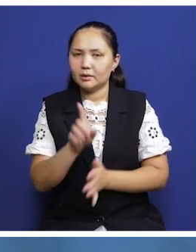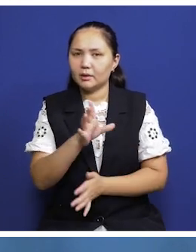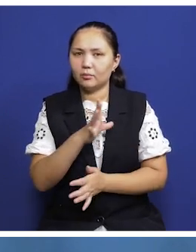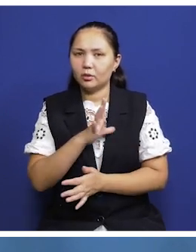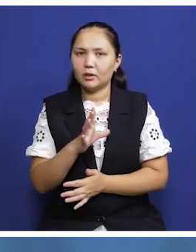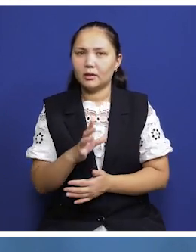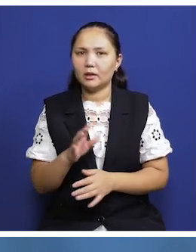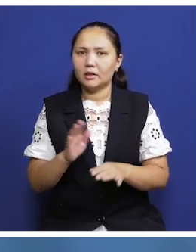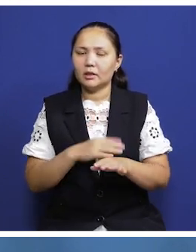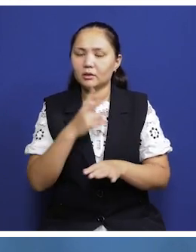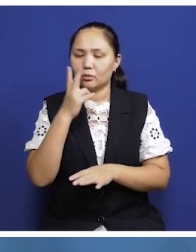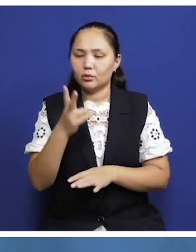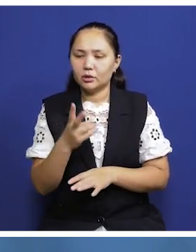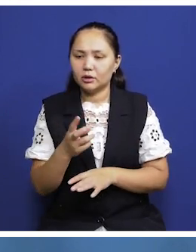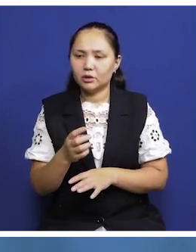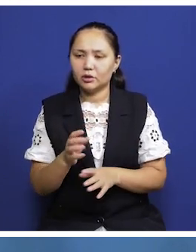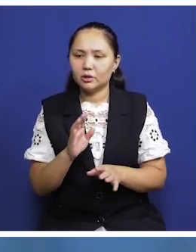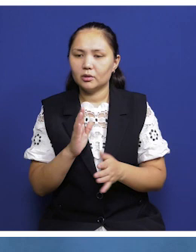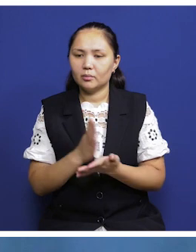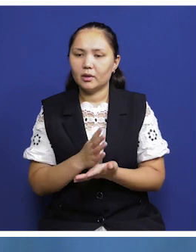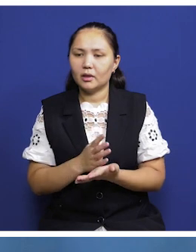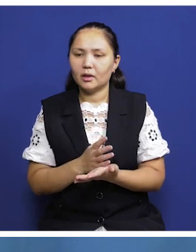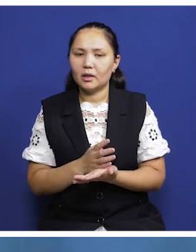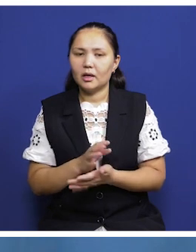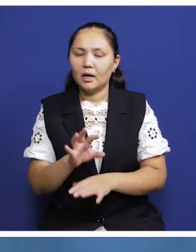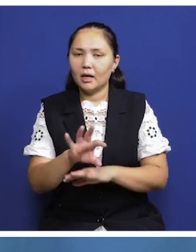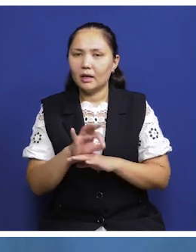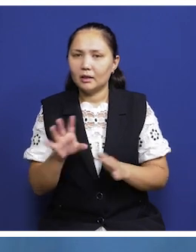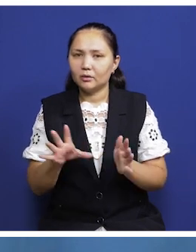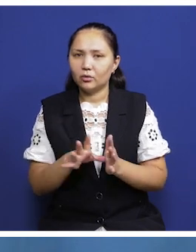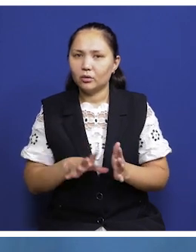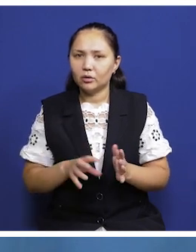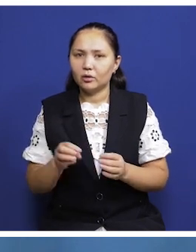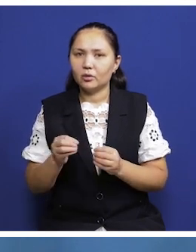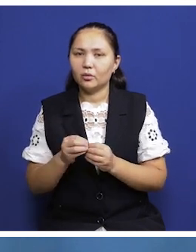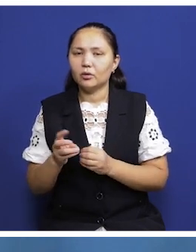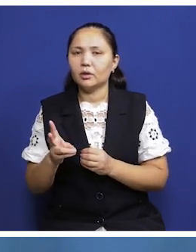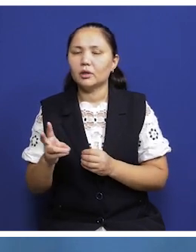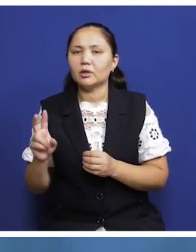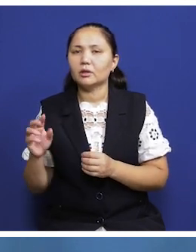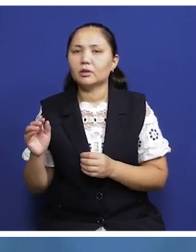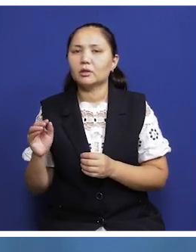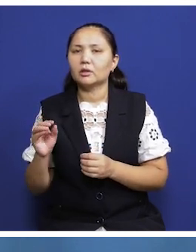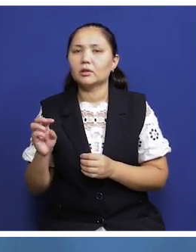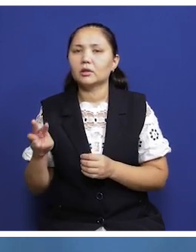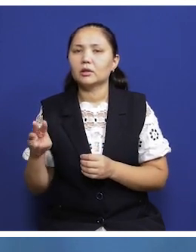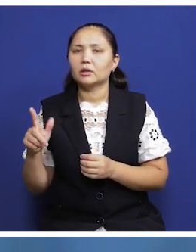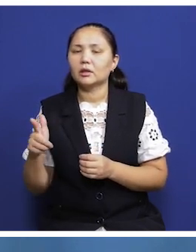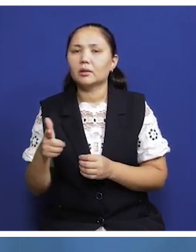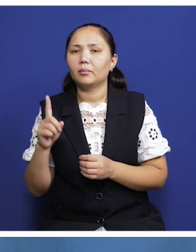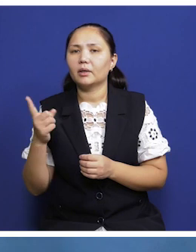да жақсы көрсеткіш, себебі бұдан шығып отқан электроэнергиямыз 12,5 теңге бір